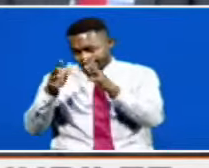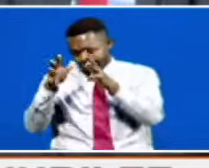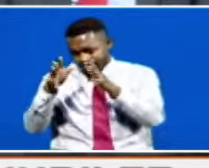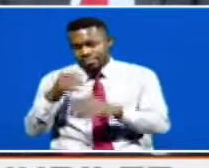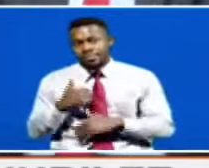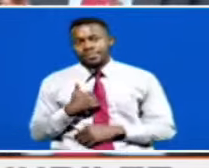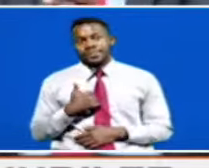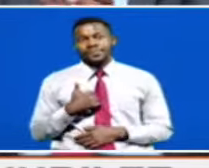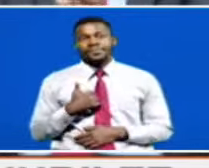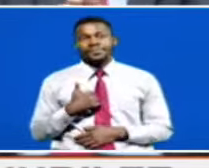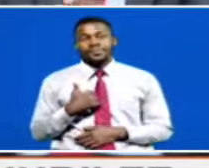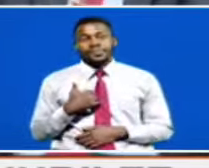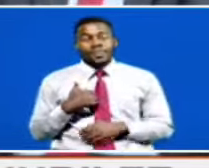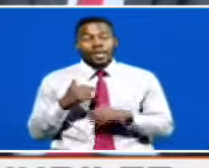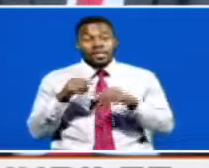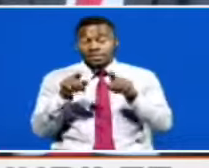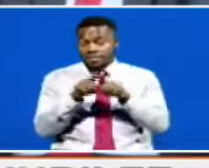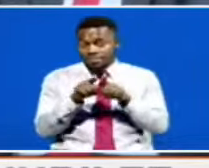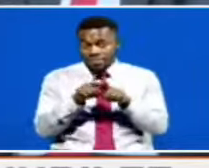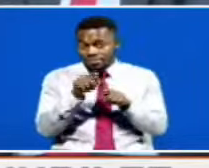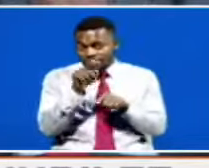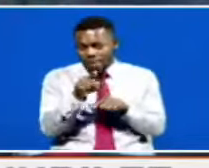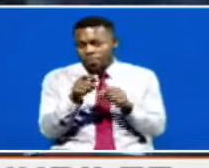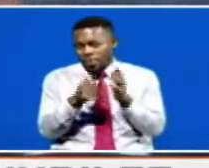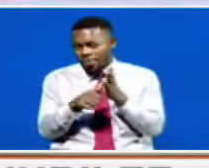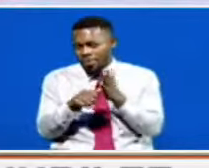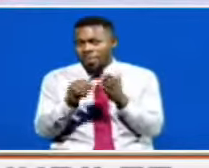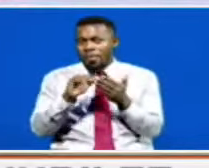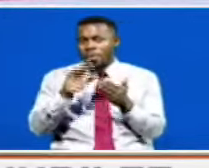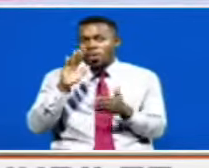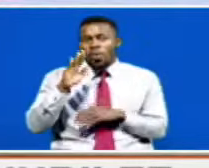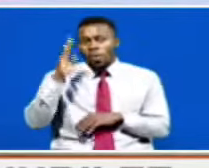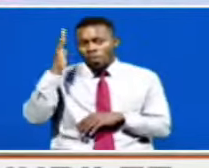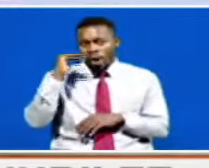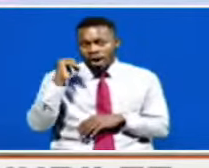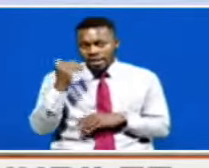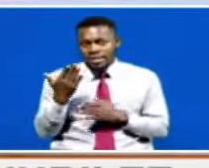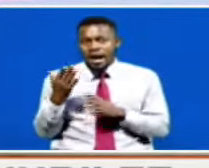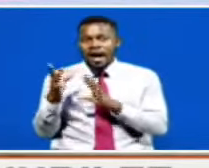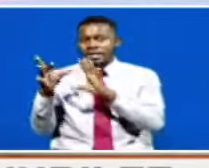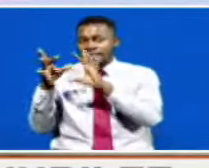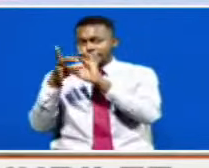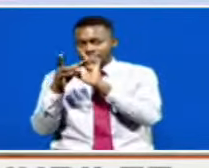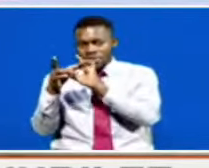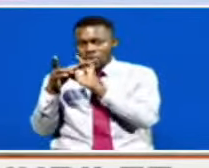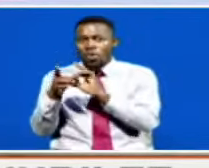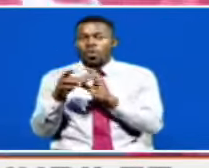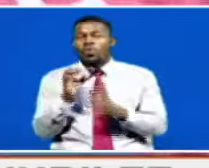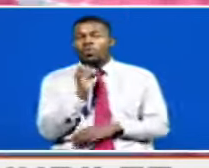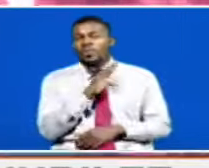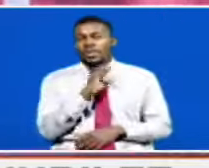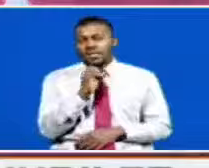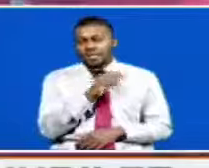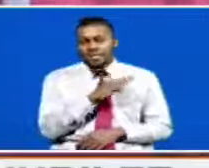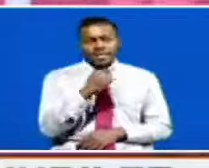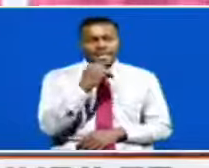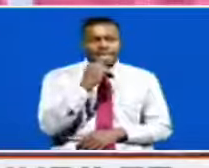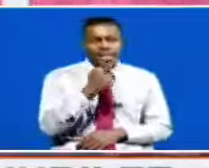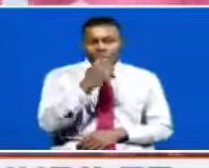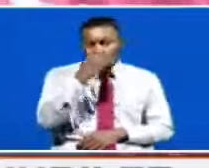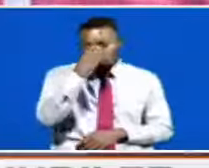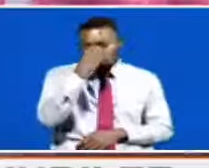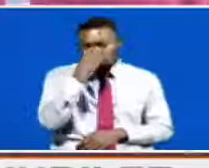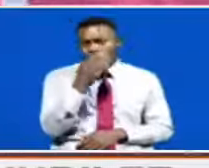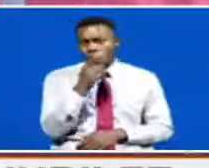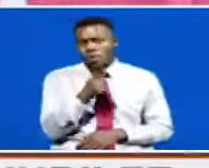Hata hivyo, hatua hii huenda ikaibua nipe nikupe ya aina yake, kwani tayari muungano wa Azimio umekuwa ukilalama kuwa Rais